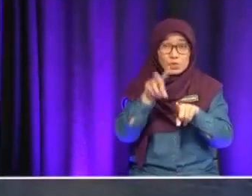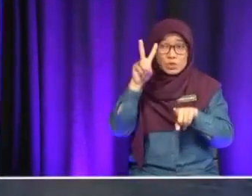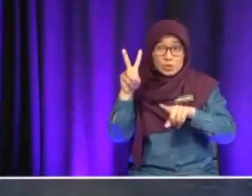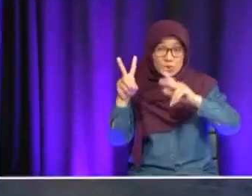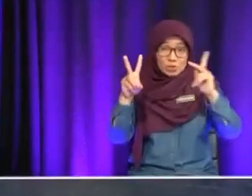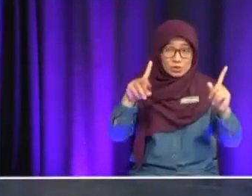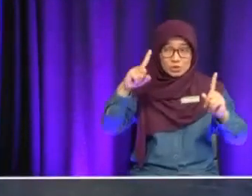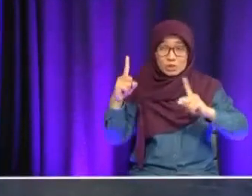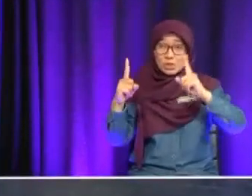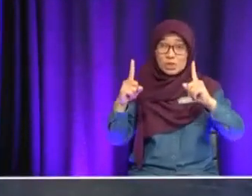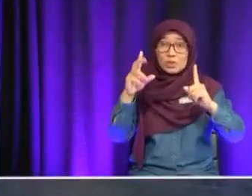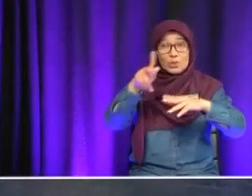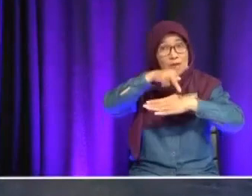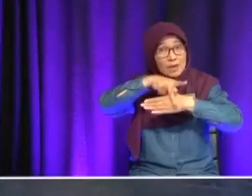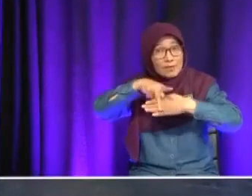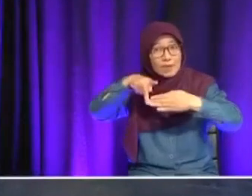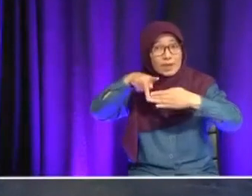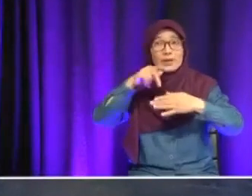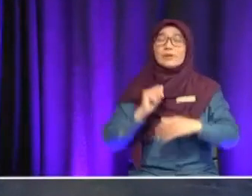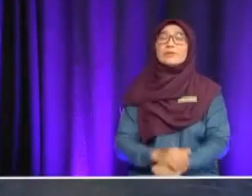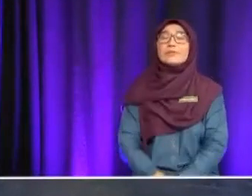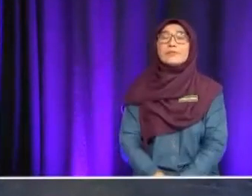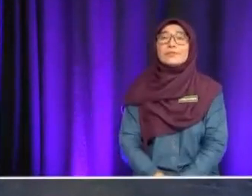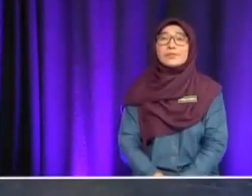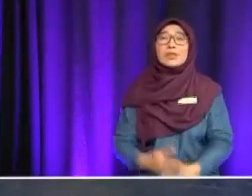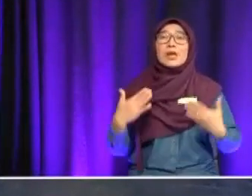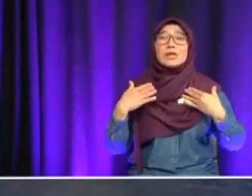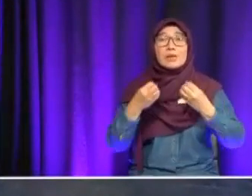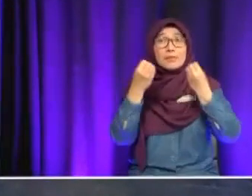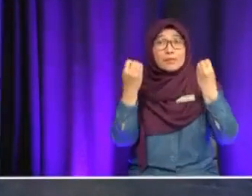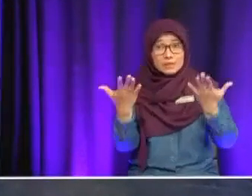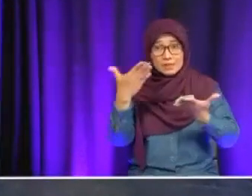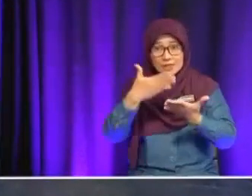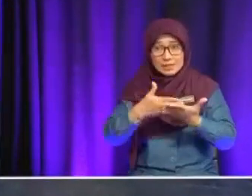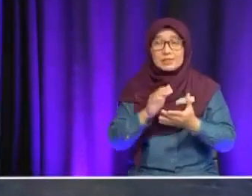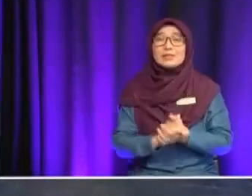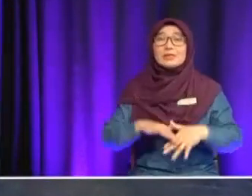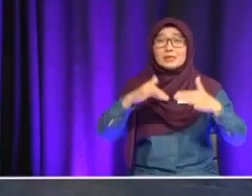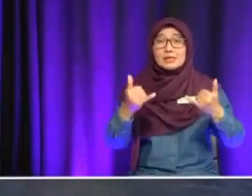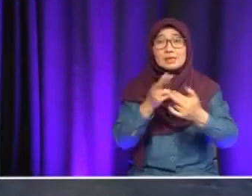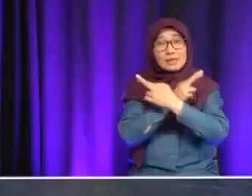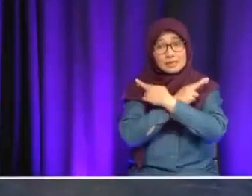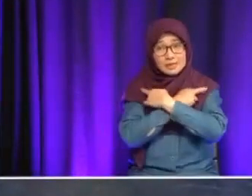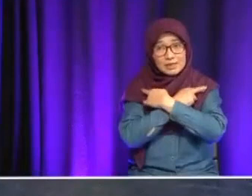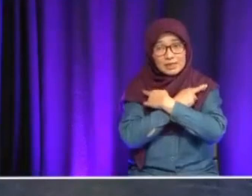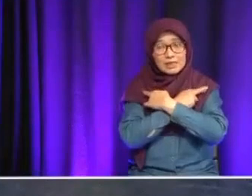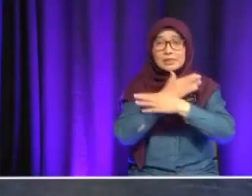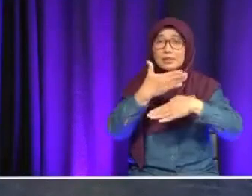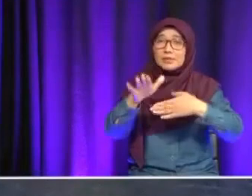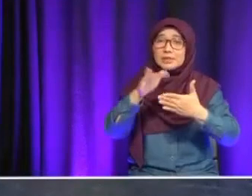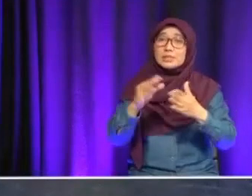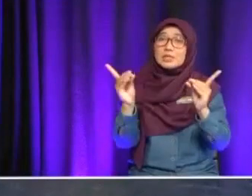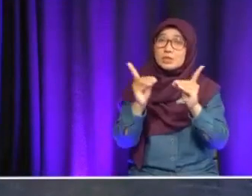dengan al-bai' dan juga al-ijarah. Akad, banyak lagi akad, tapi sekarang ni kita nak berehat seketika. Kita kembali selepas